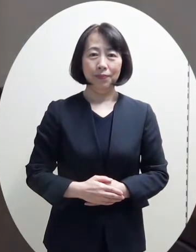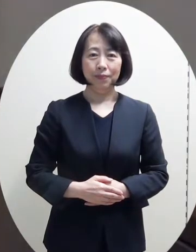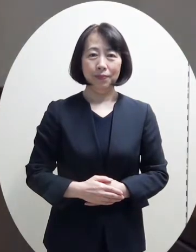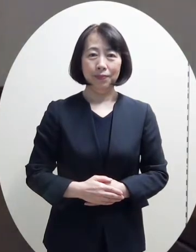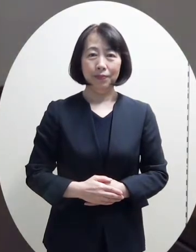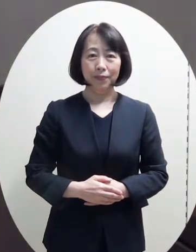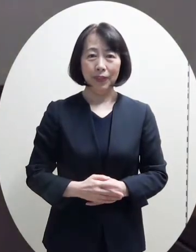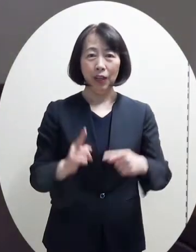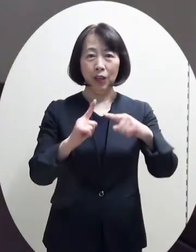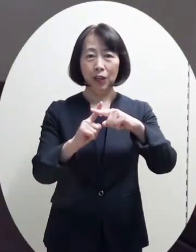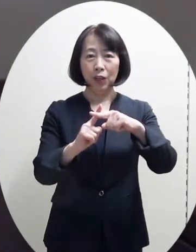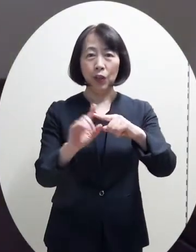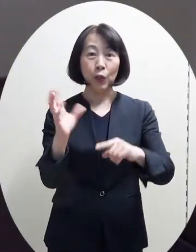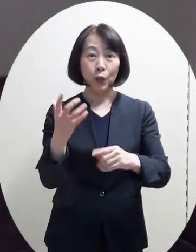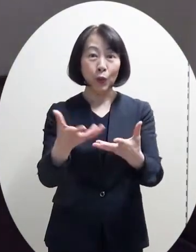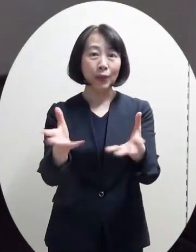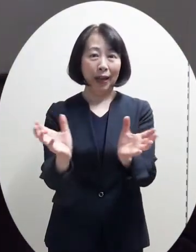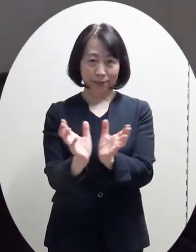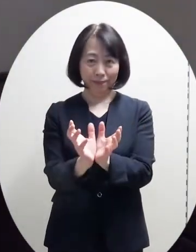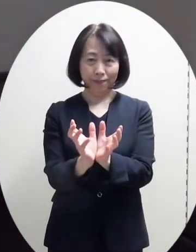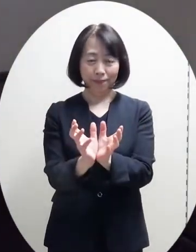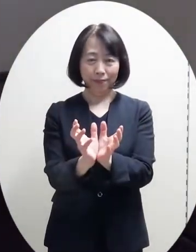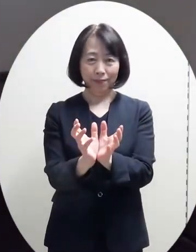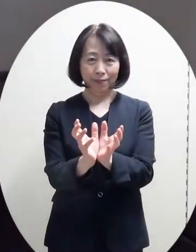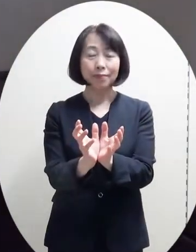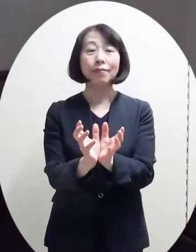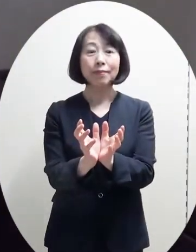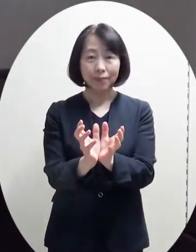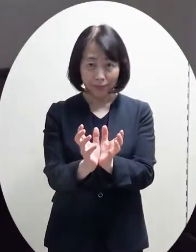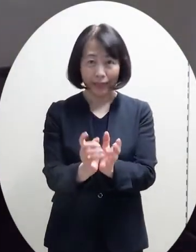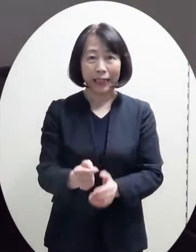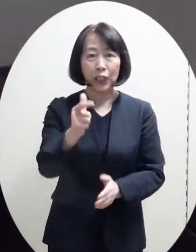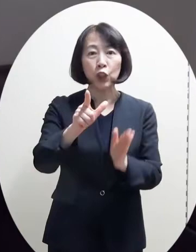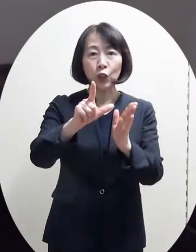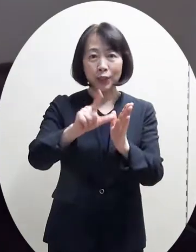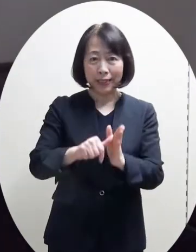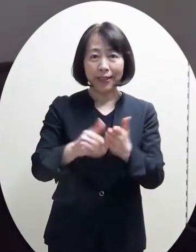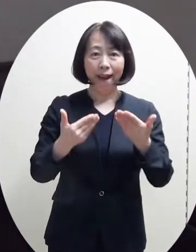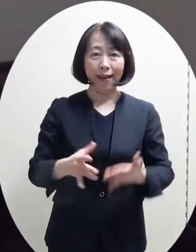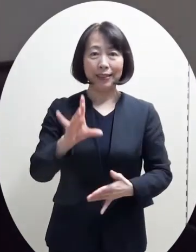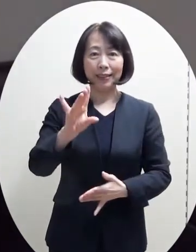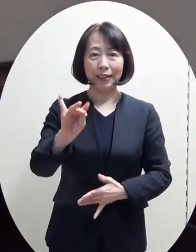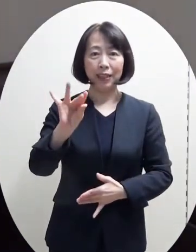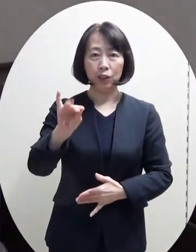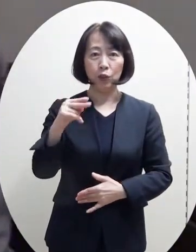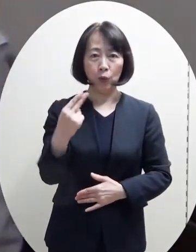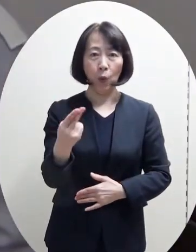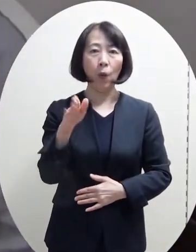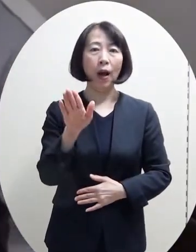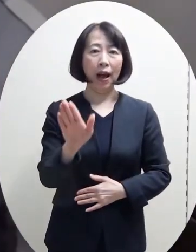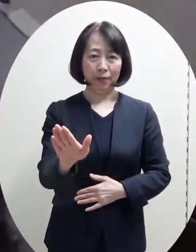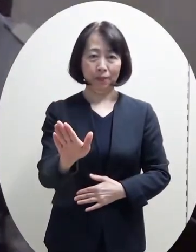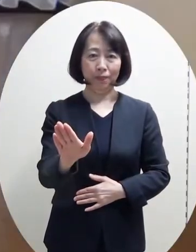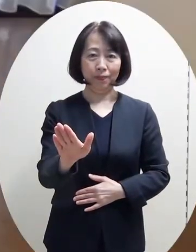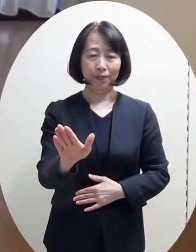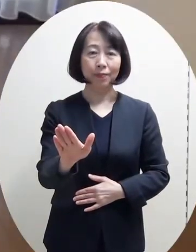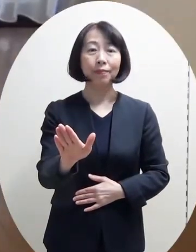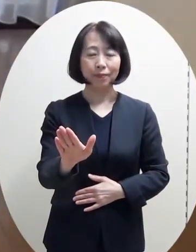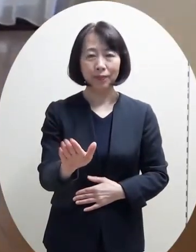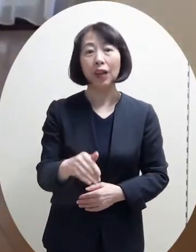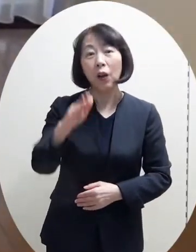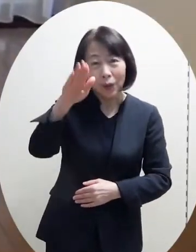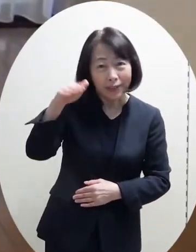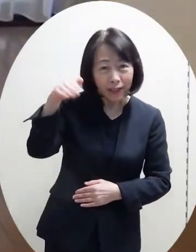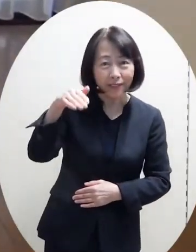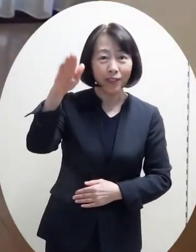失礼します。救急隊です。緊急時安心キットありです。 了解、はい、 失礼します。 こっちです